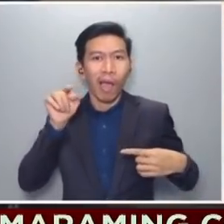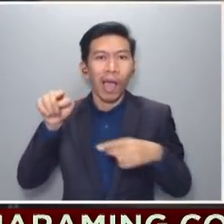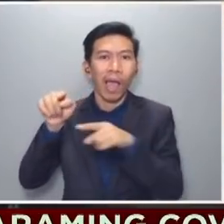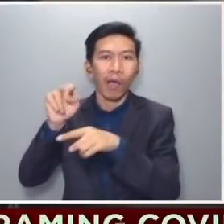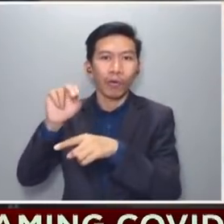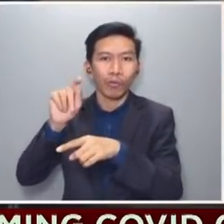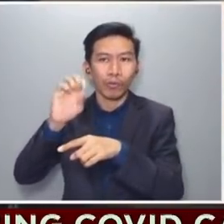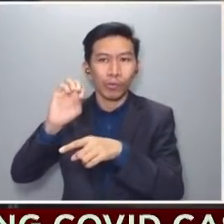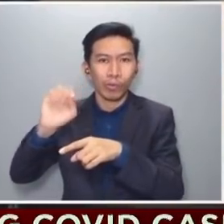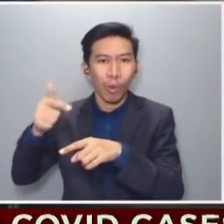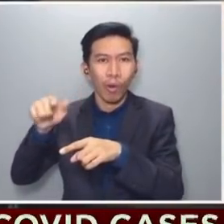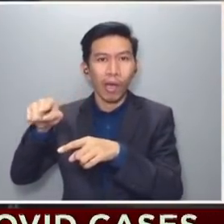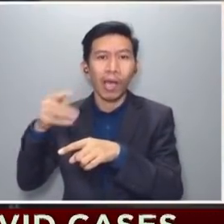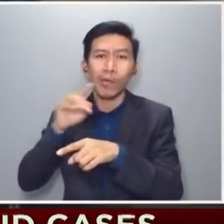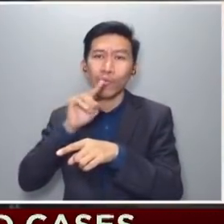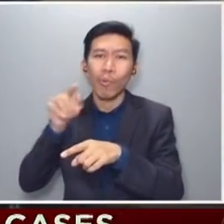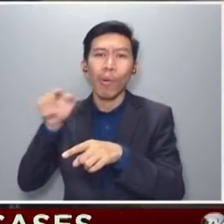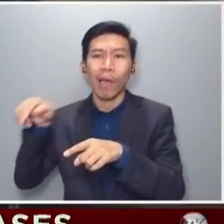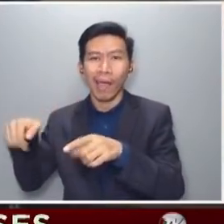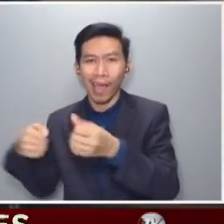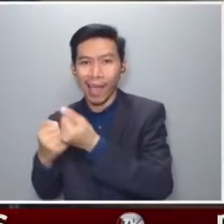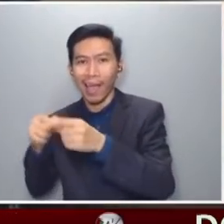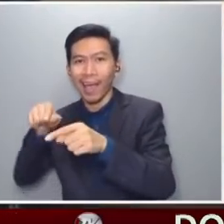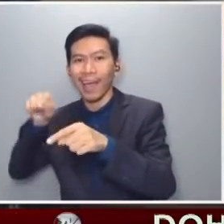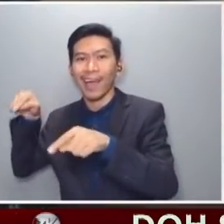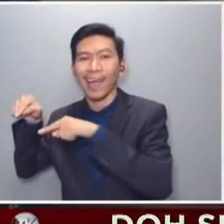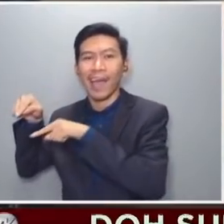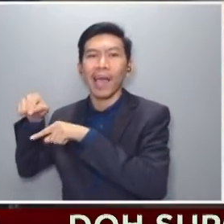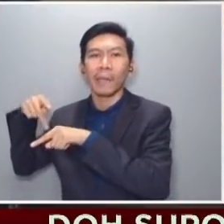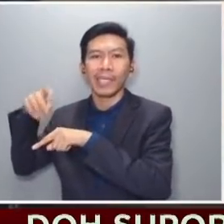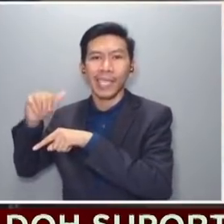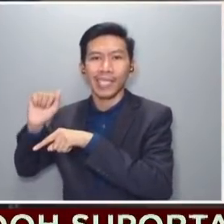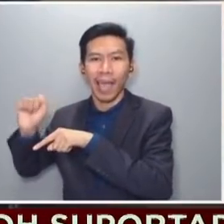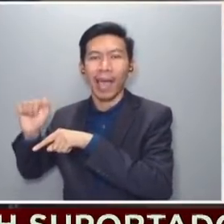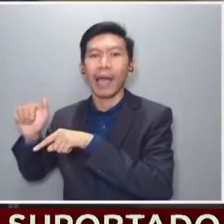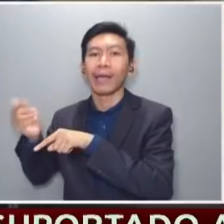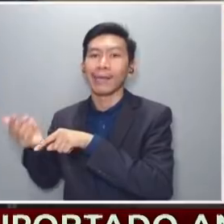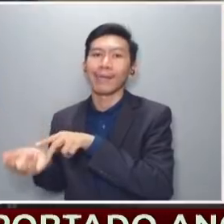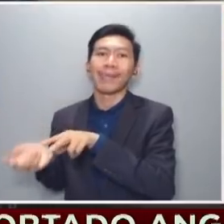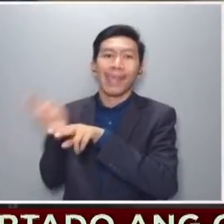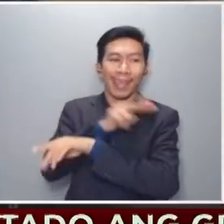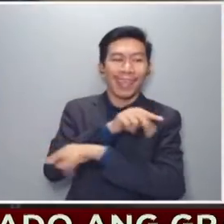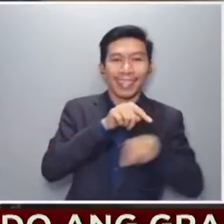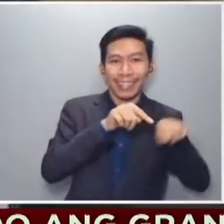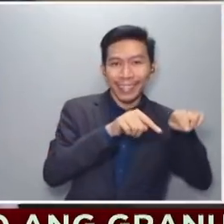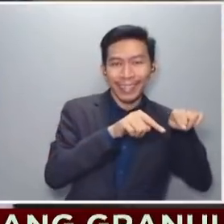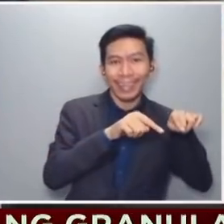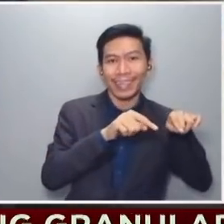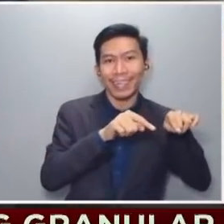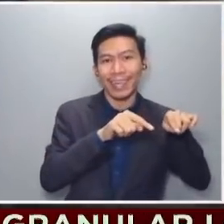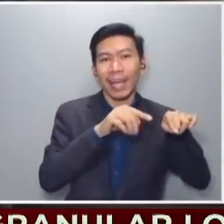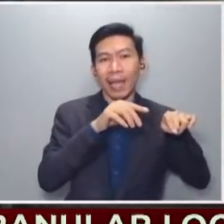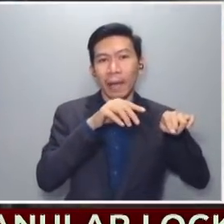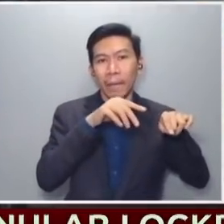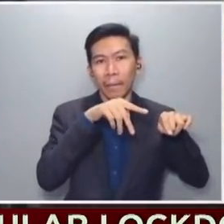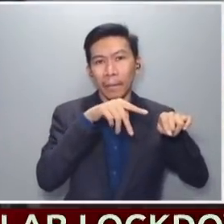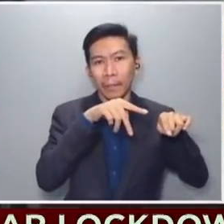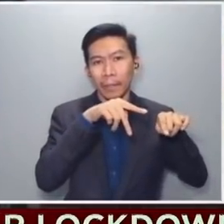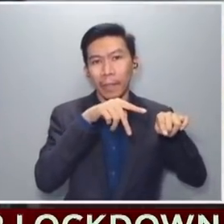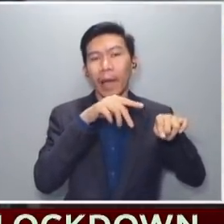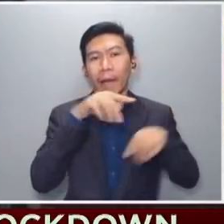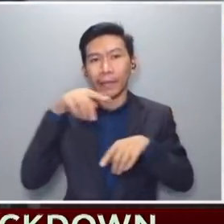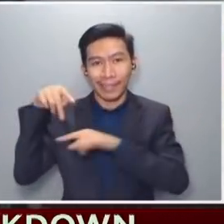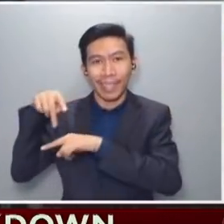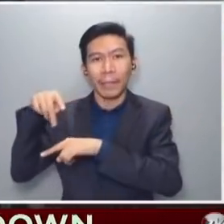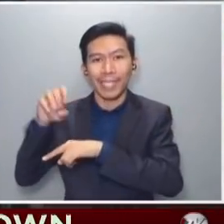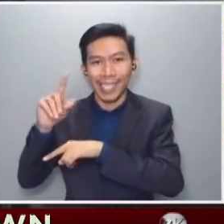ay nasa likod pala ang PDEA. At sa kabilang panig naman, hindi rin alam ng PDEA na ang